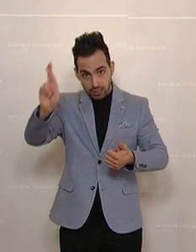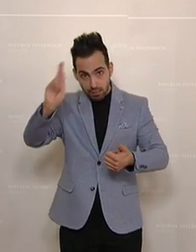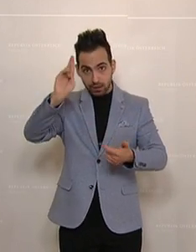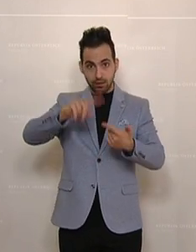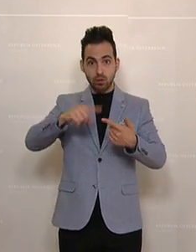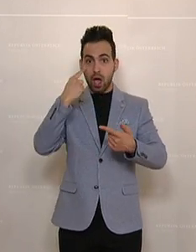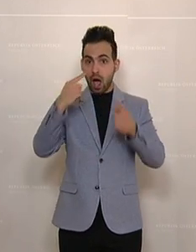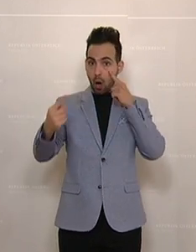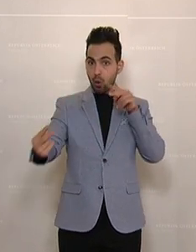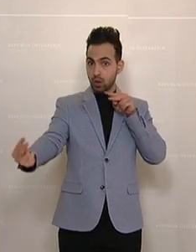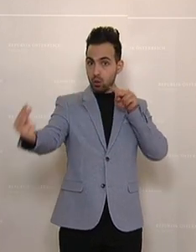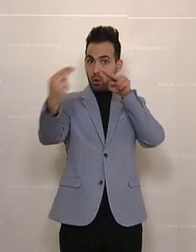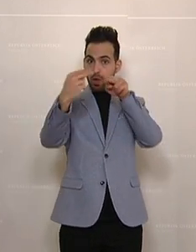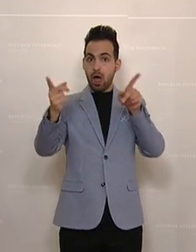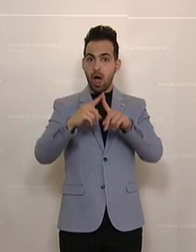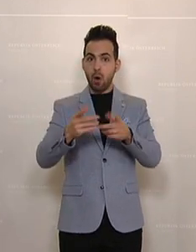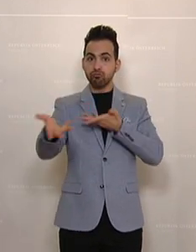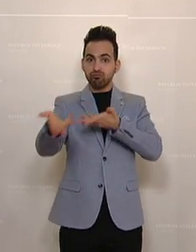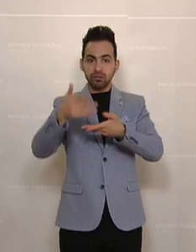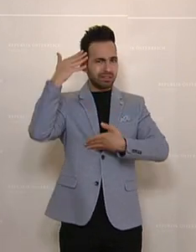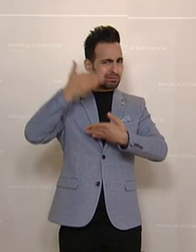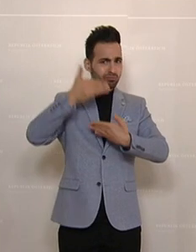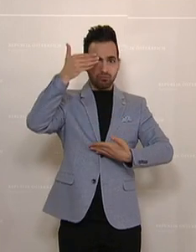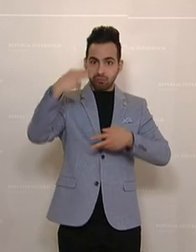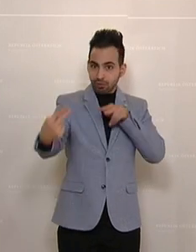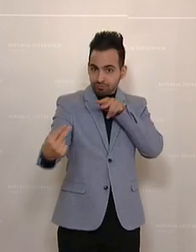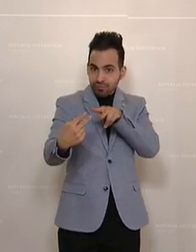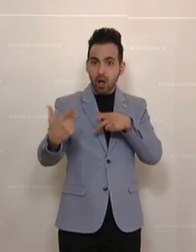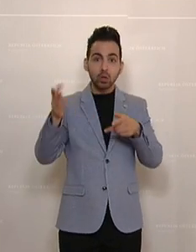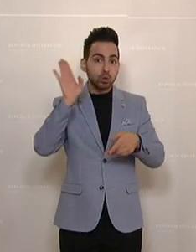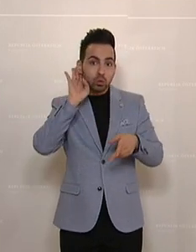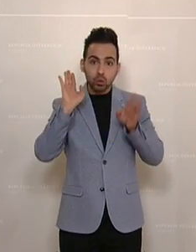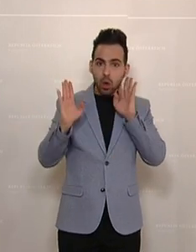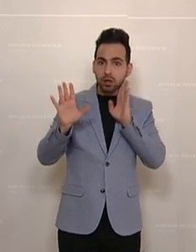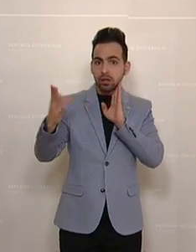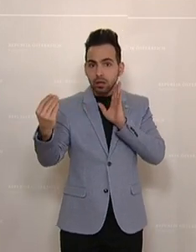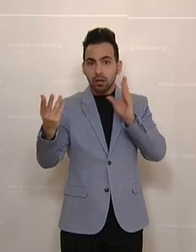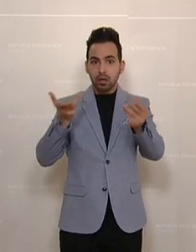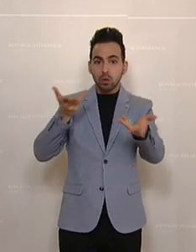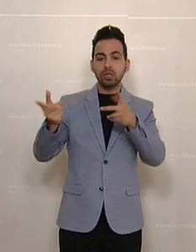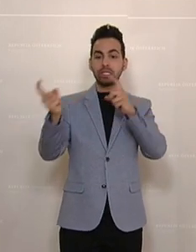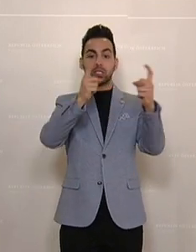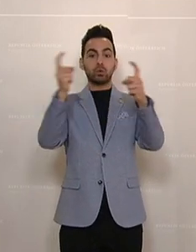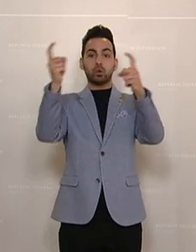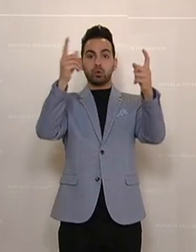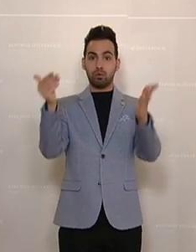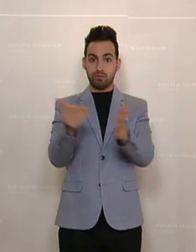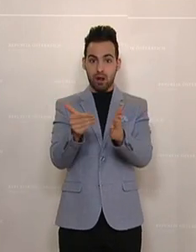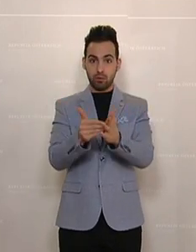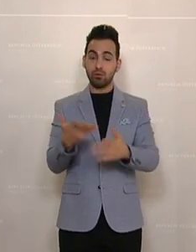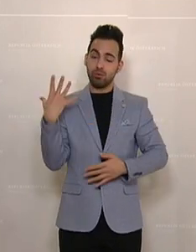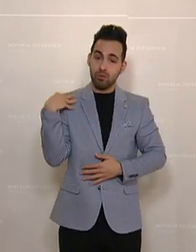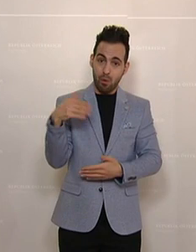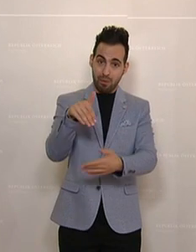auf Augenhöhe. Im Diskurs ineinander zuhören und diskutieren. Und ich sage